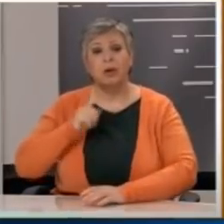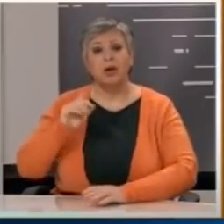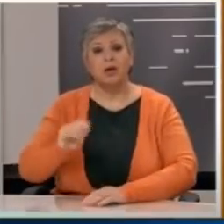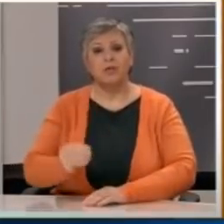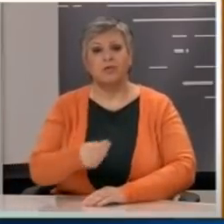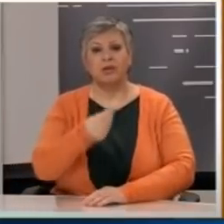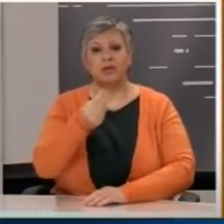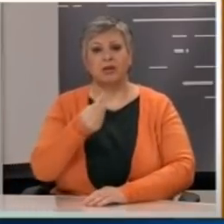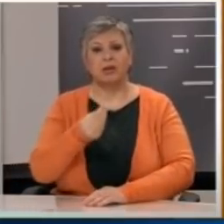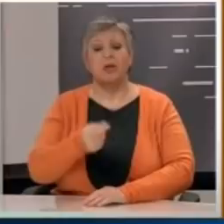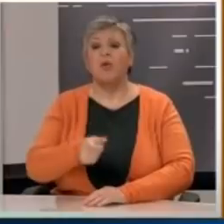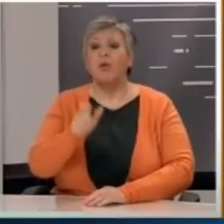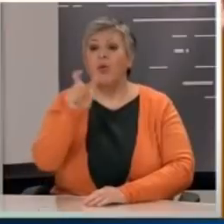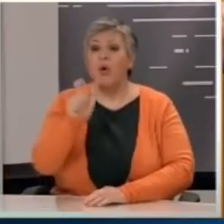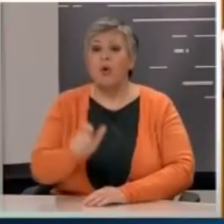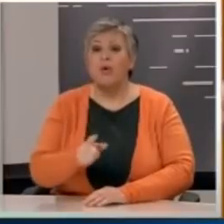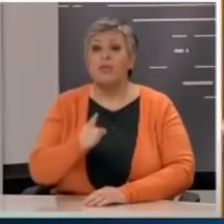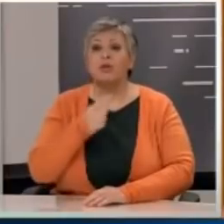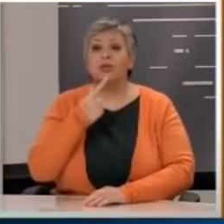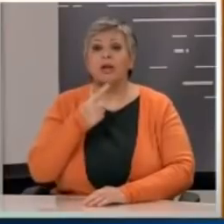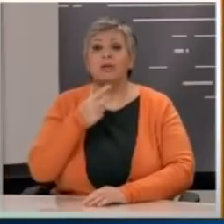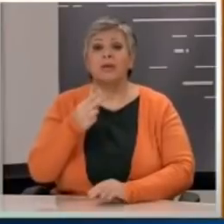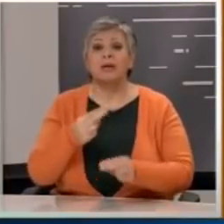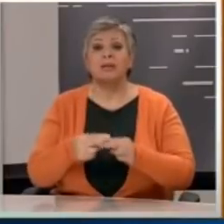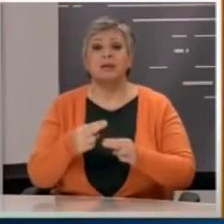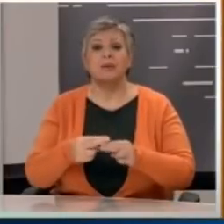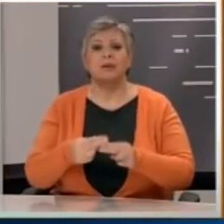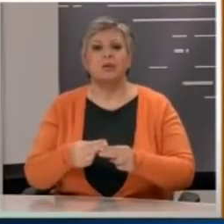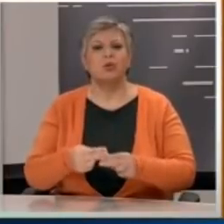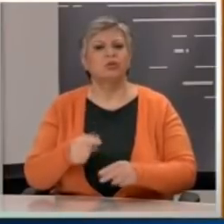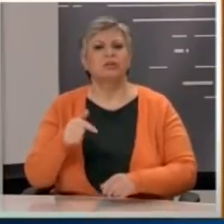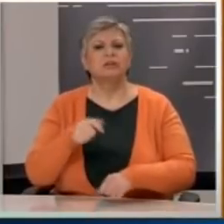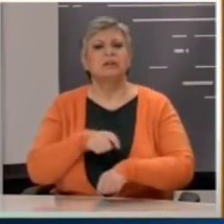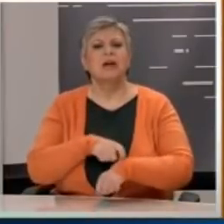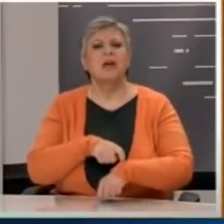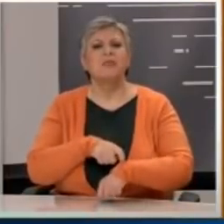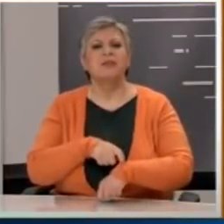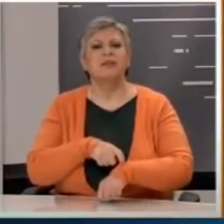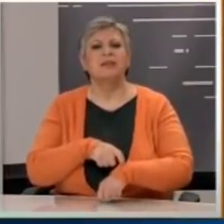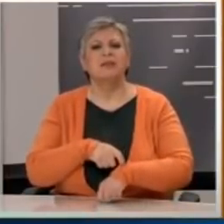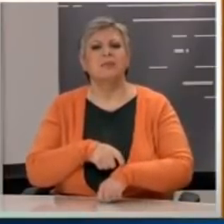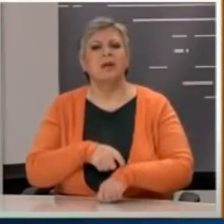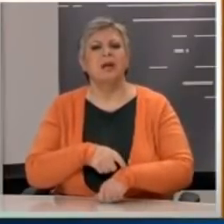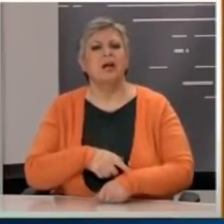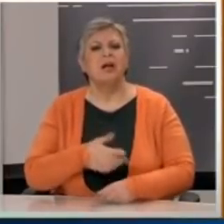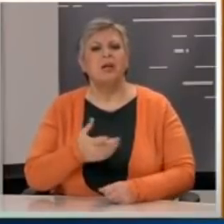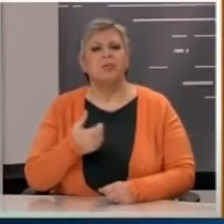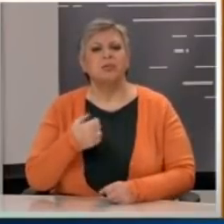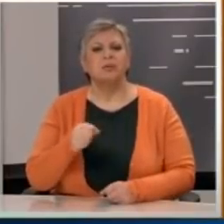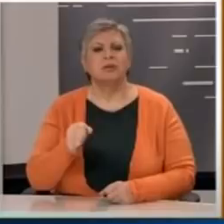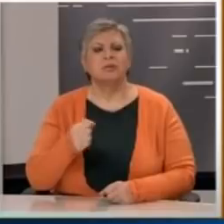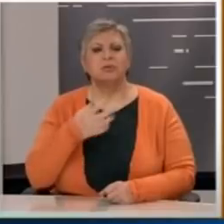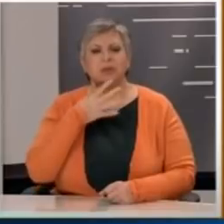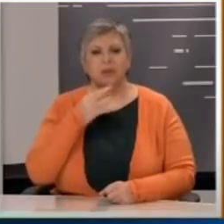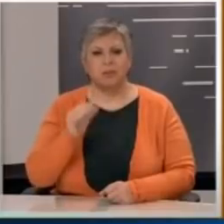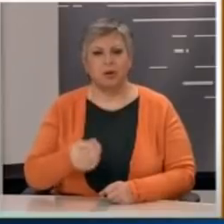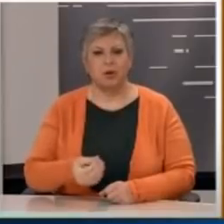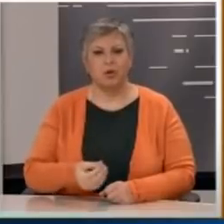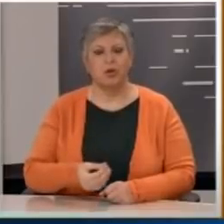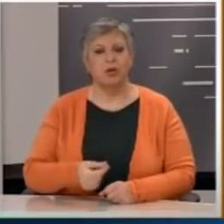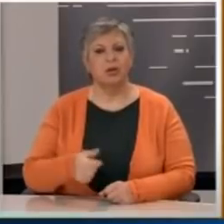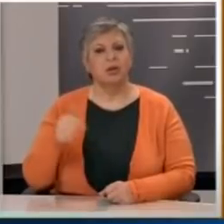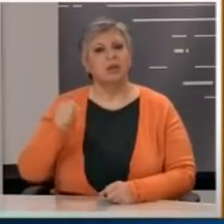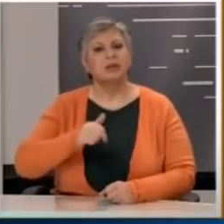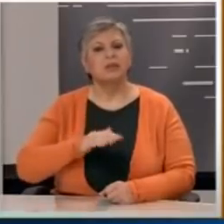μου έχει πει ότι είναι σημαντικό. Σήμερα τι έχει και λείπει. Και μου άφησε ποιον, τον Τζανακόπουλο, ο οποίος είναι